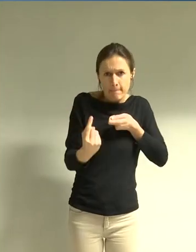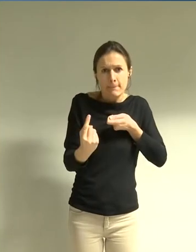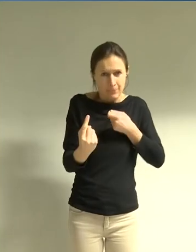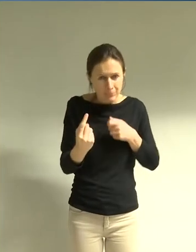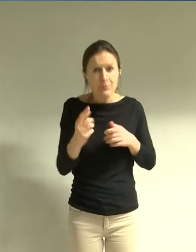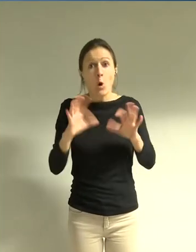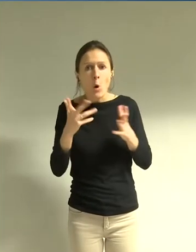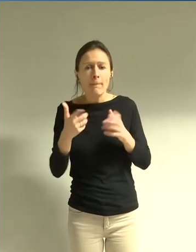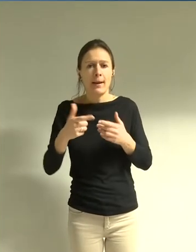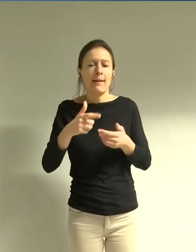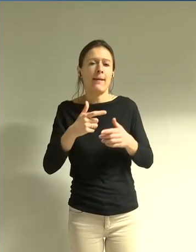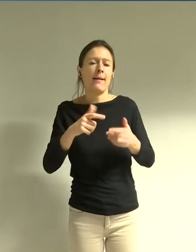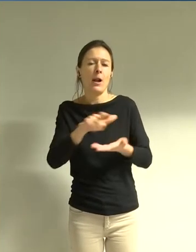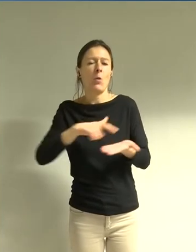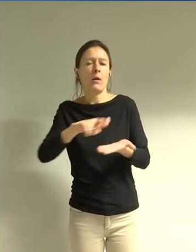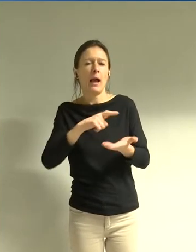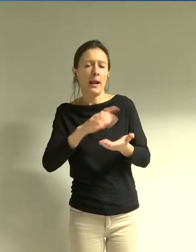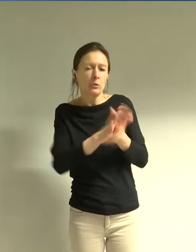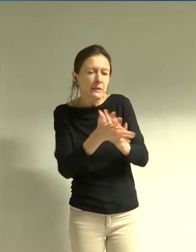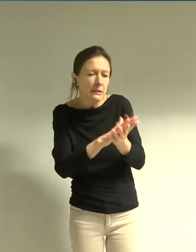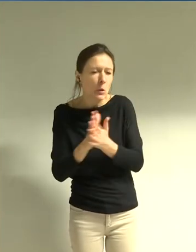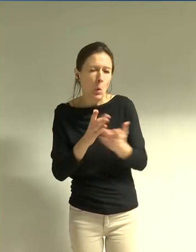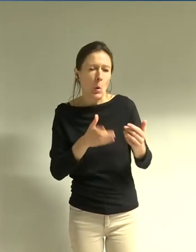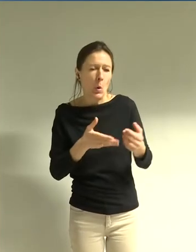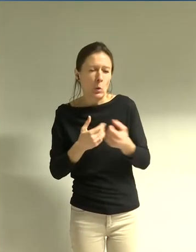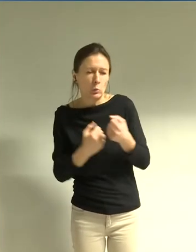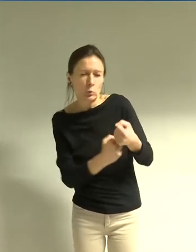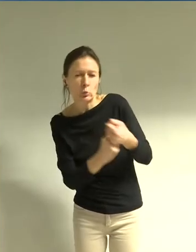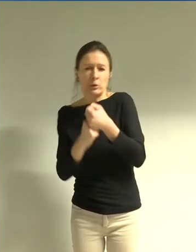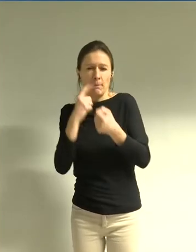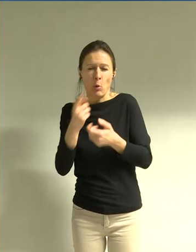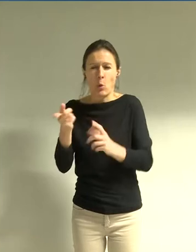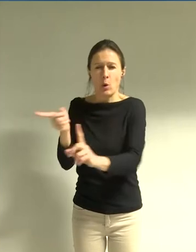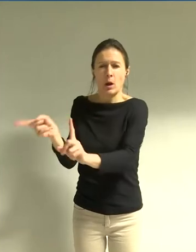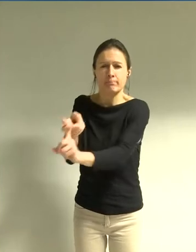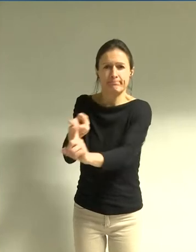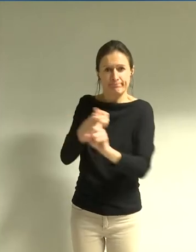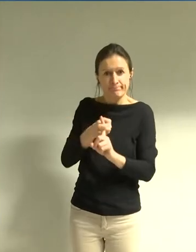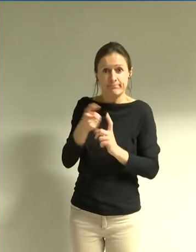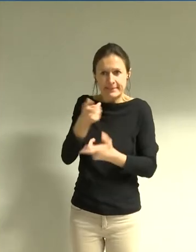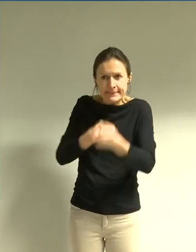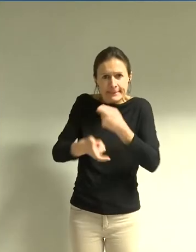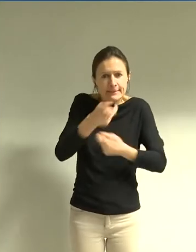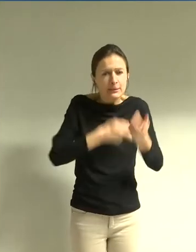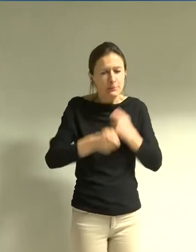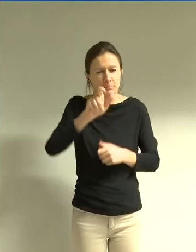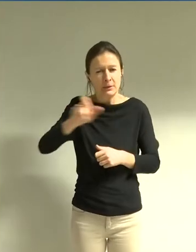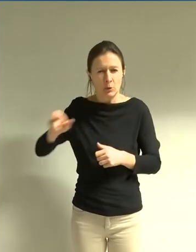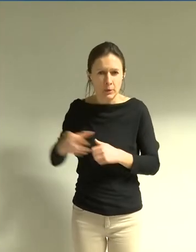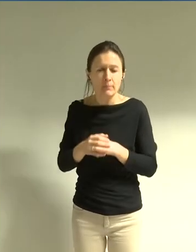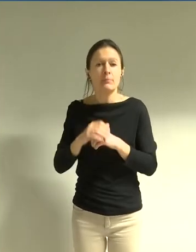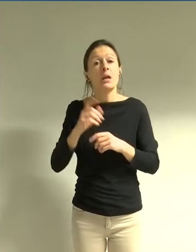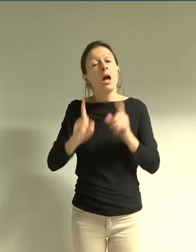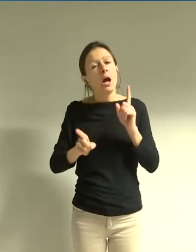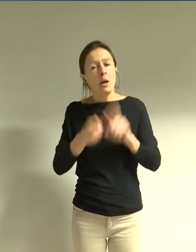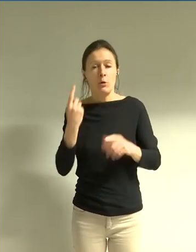de la filière peut en être un des moyens l'expérience sensible la liberté d'expression et de création